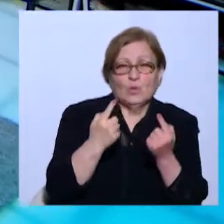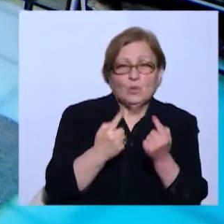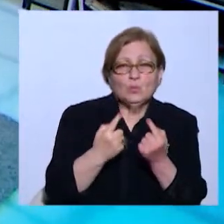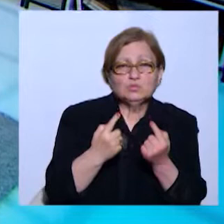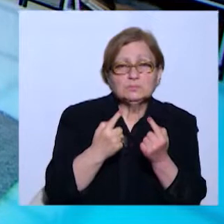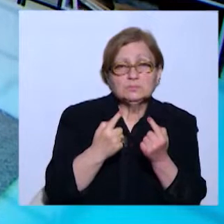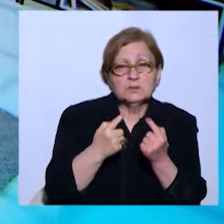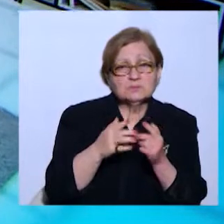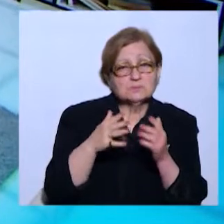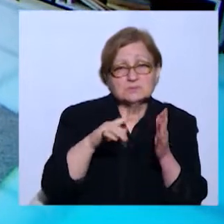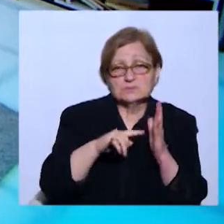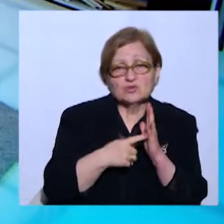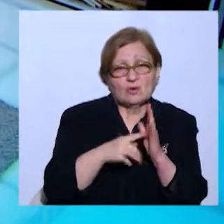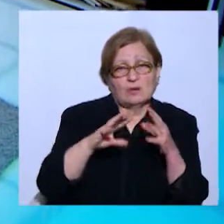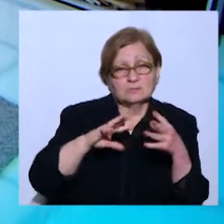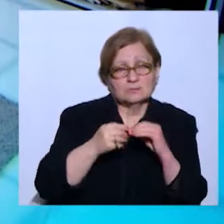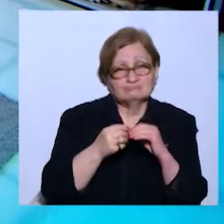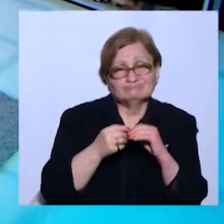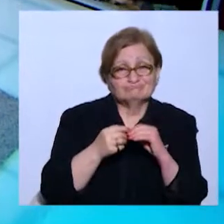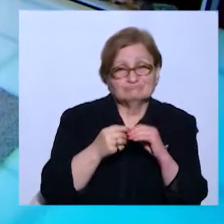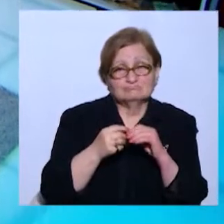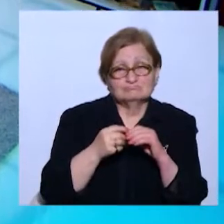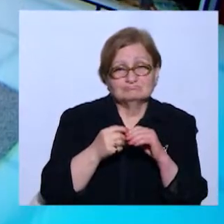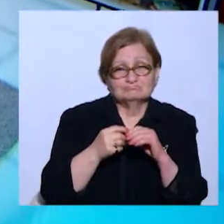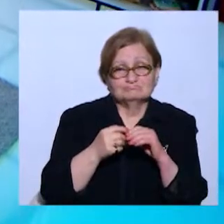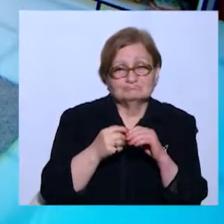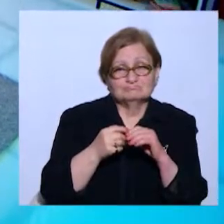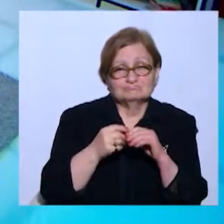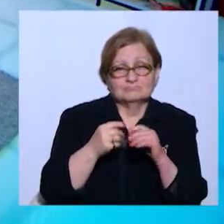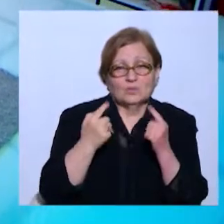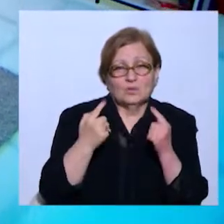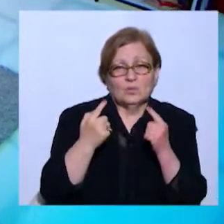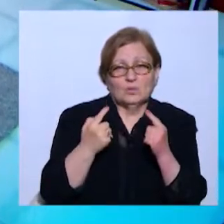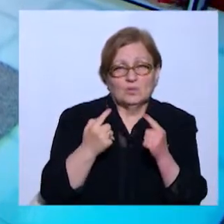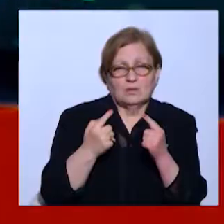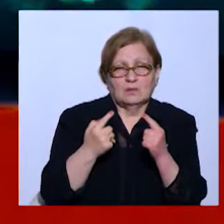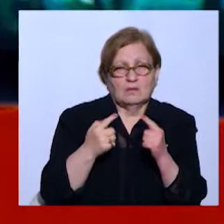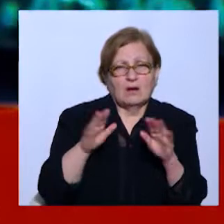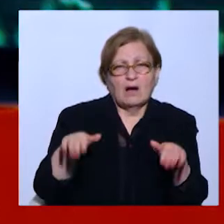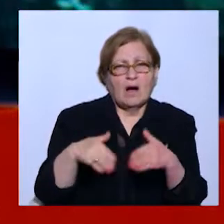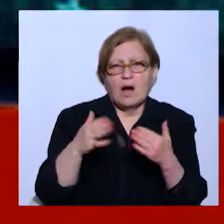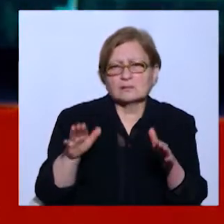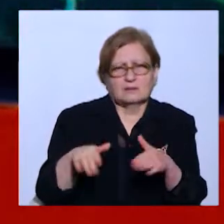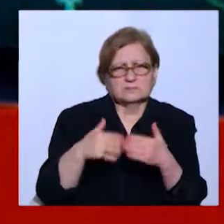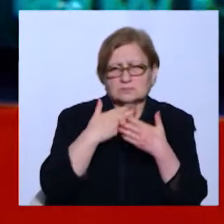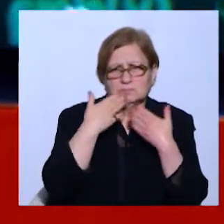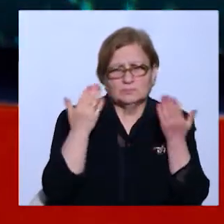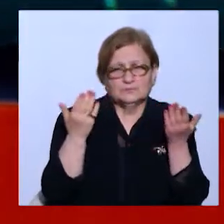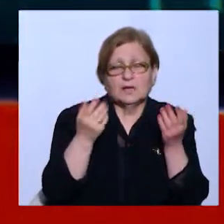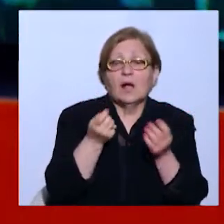ჯერადი, ეს არის ძალიან უსასრულოდ ბევრი, ნუ არა ეცნება უდიდესი ჯერადი, რაღაცას მეკითხები, არ არსებობს უდიდესი ჯერადი, უმცირესი